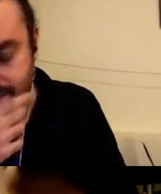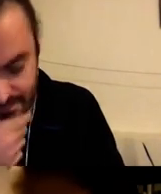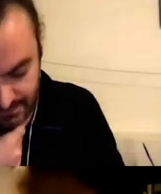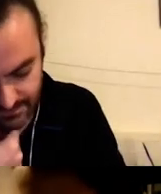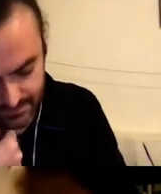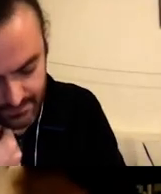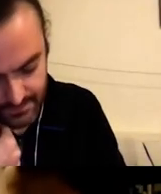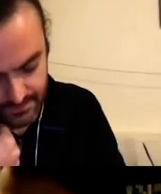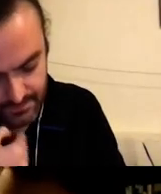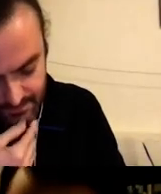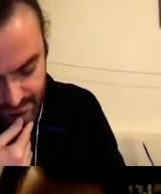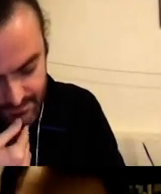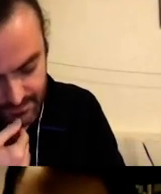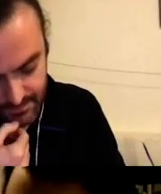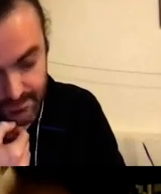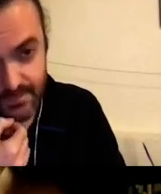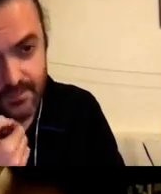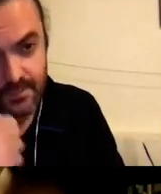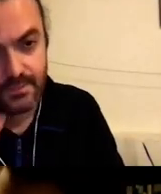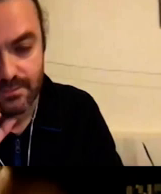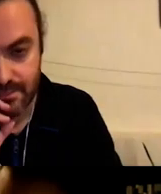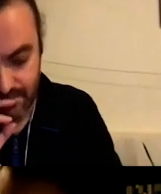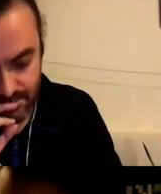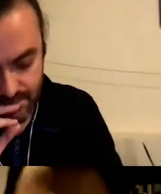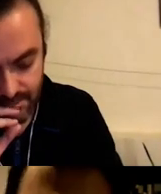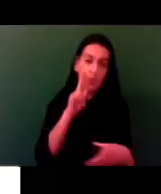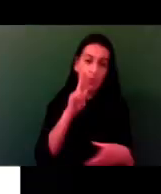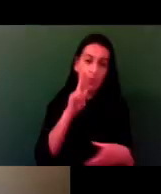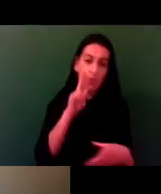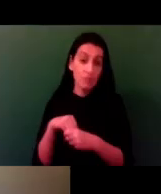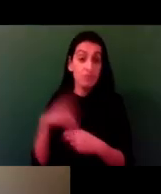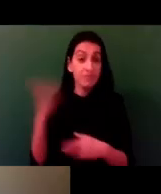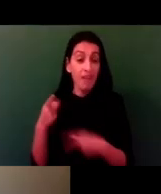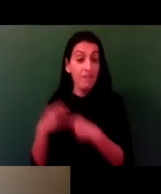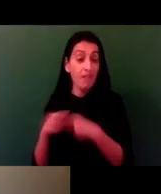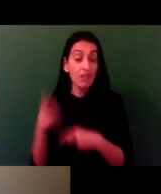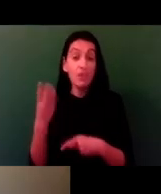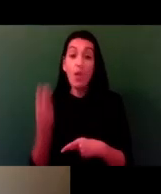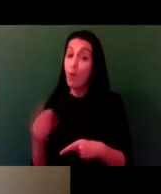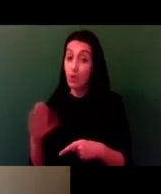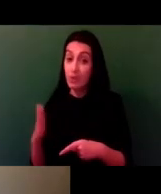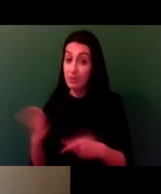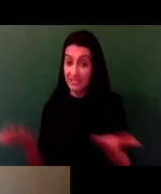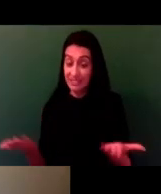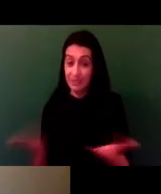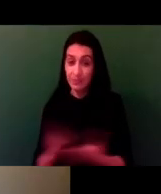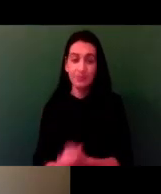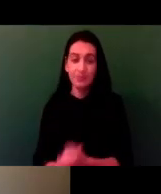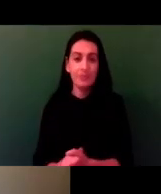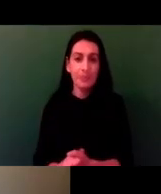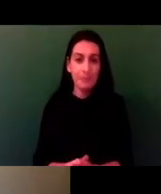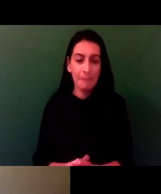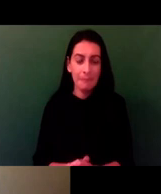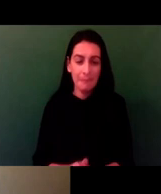katılımcı şeylerle gidiliyor. Fakat sonuç tam tersi olabiliyor. Bu konuda da şey yazılmıştı Taksim Projesi konusunda. Burada